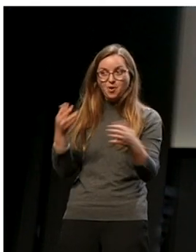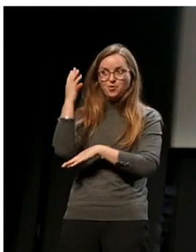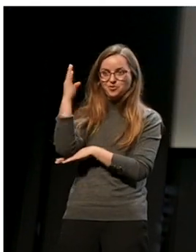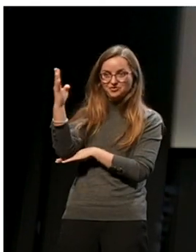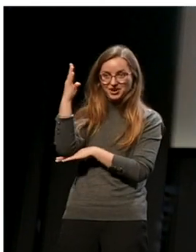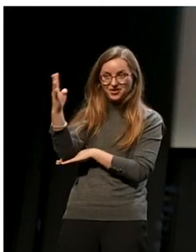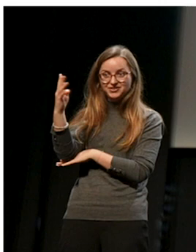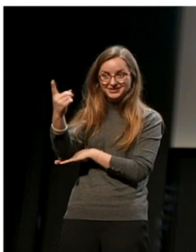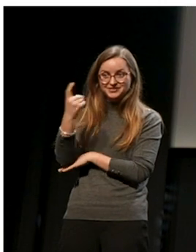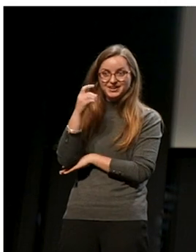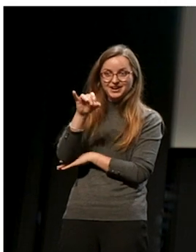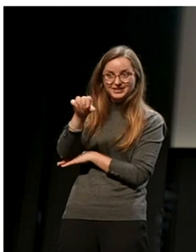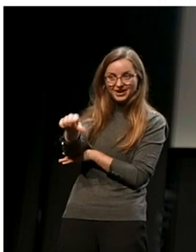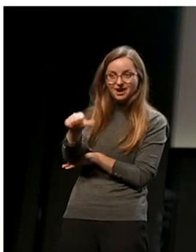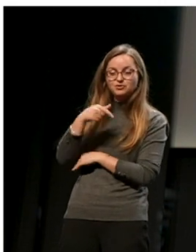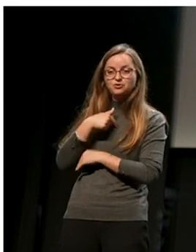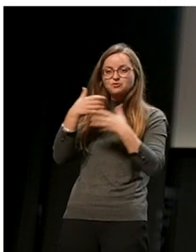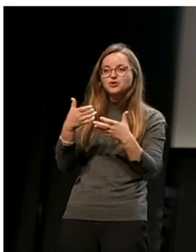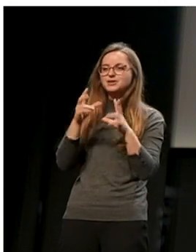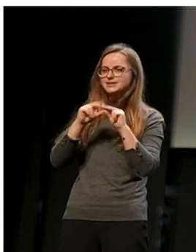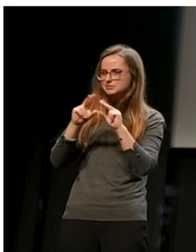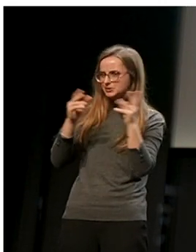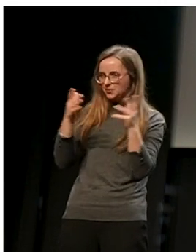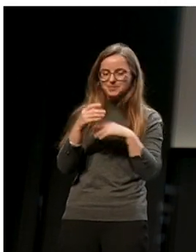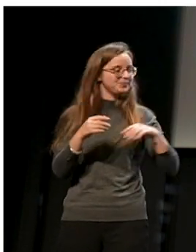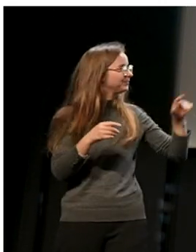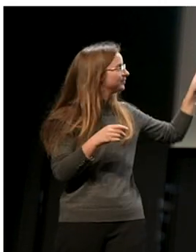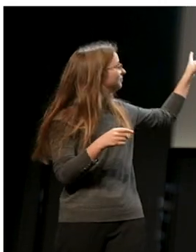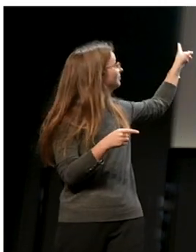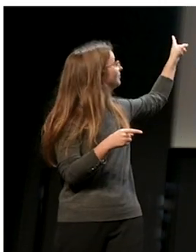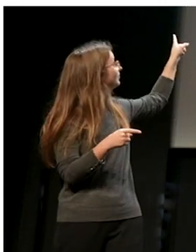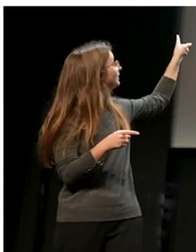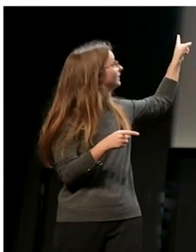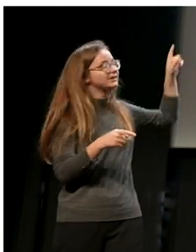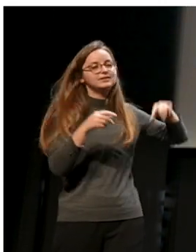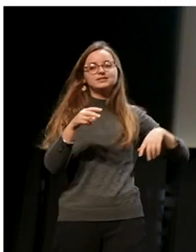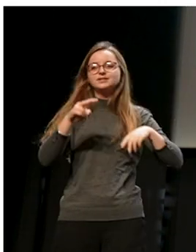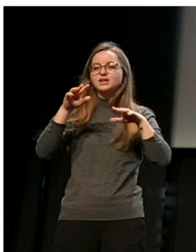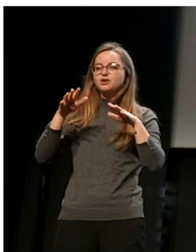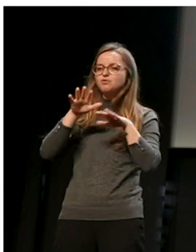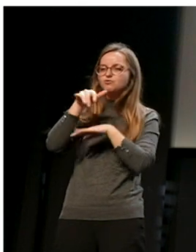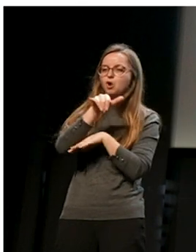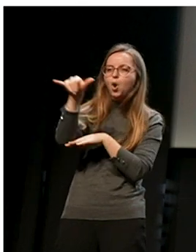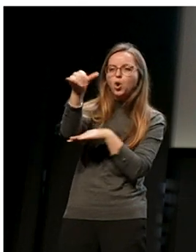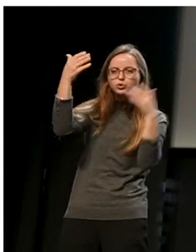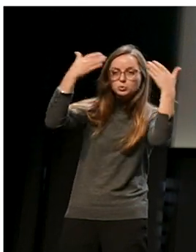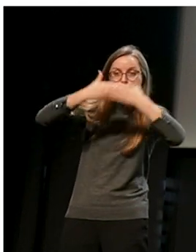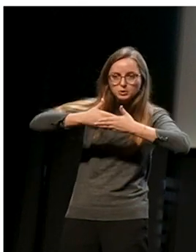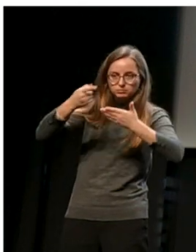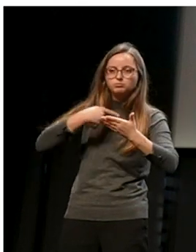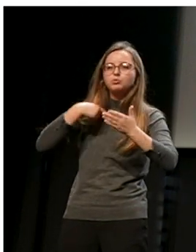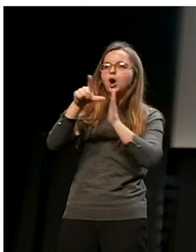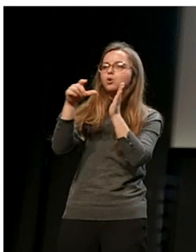conférence. C'était pour expliquer ma démarche. Donc là, j'ai pris la couverture de Vol de Nuit. J'ai retiré le